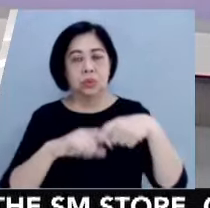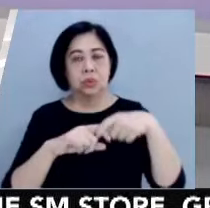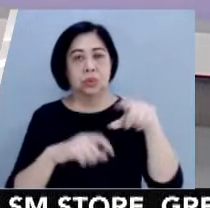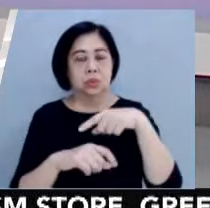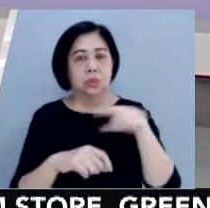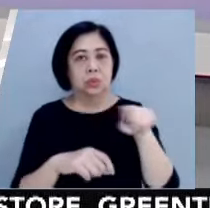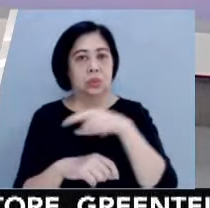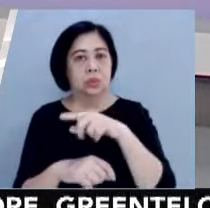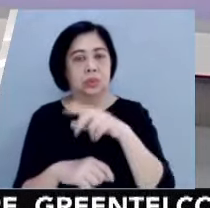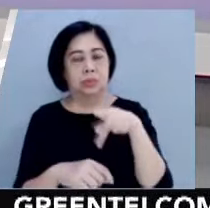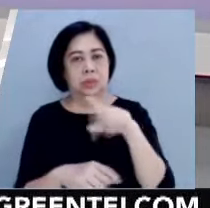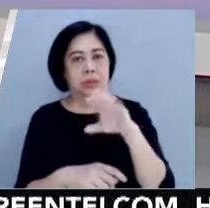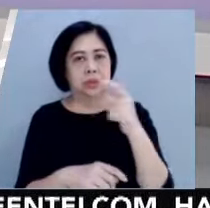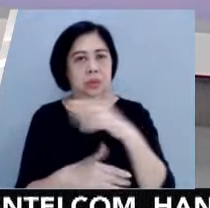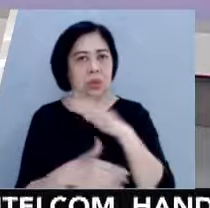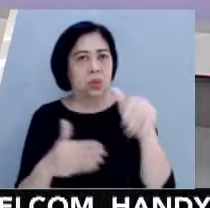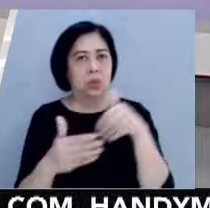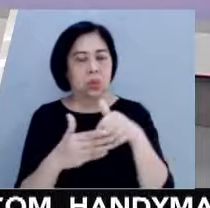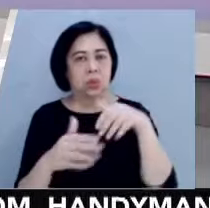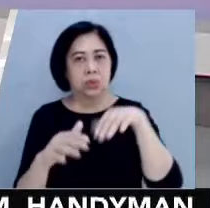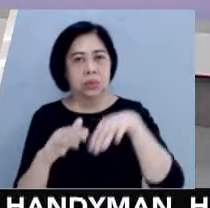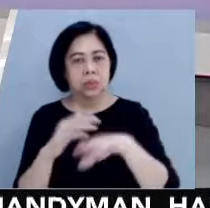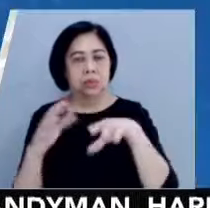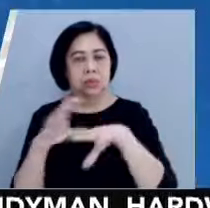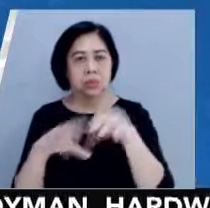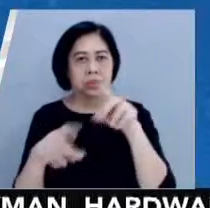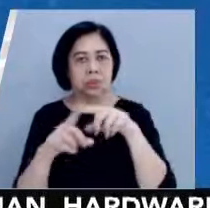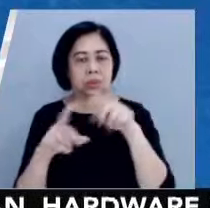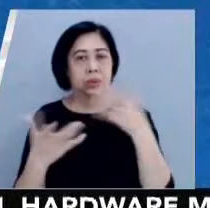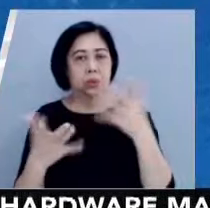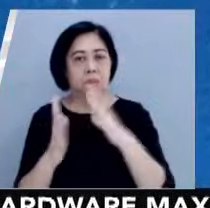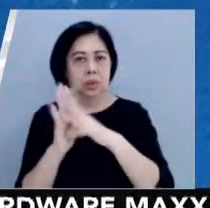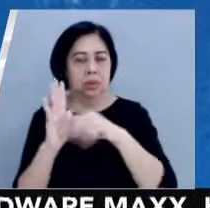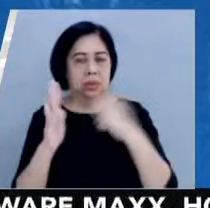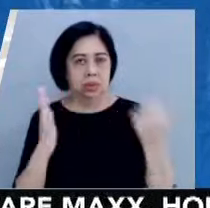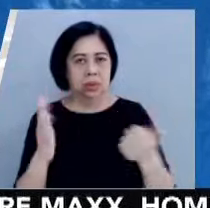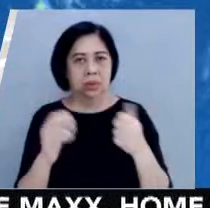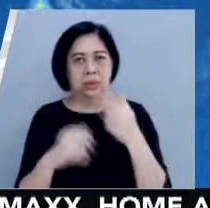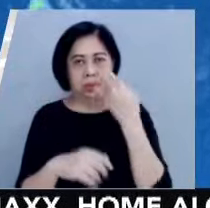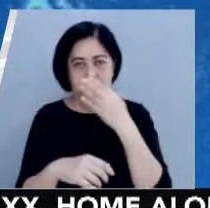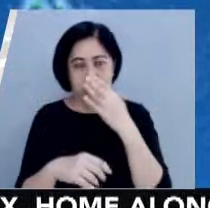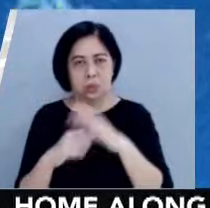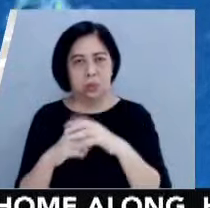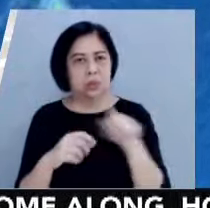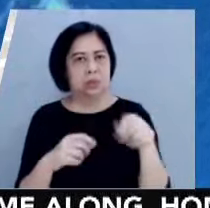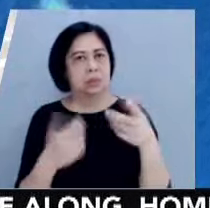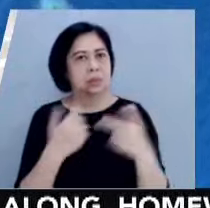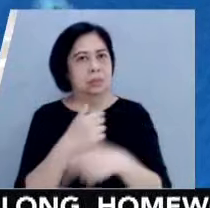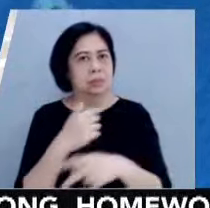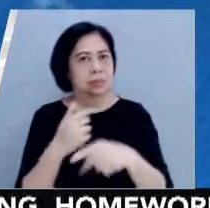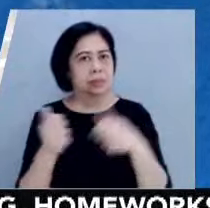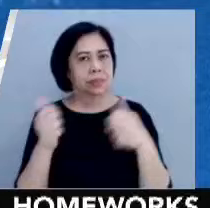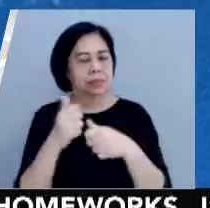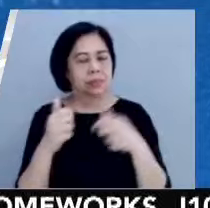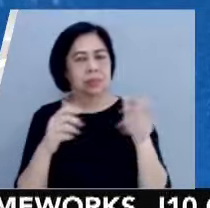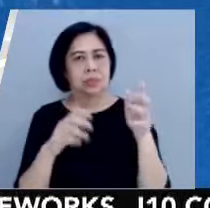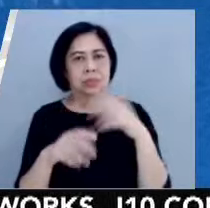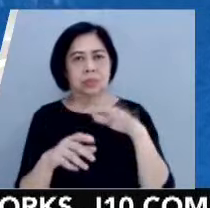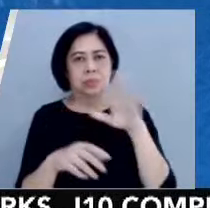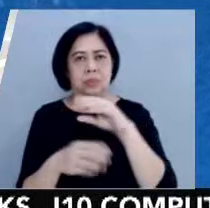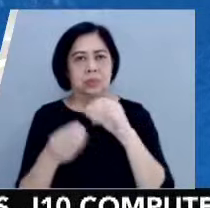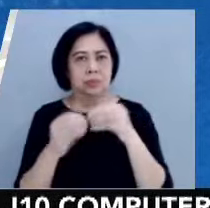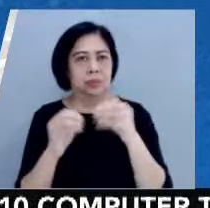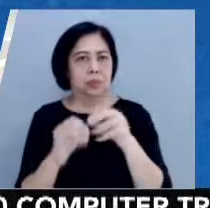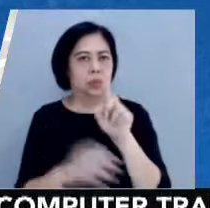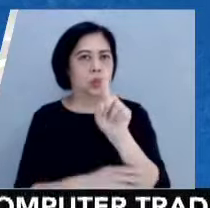ang lahat ng biyahe, papasok at palabas ng Catanduanes. Isa po ito sa mga lalawigang nasa ilalim ng Tropical Cyclone Wind Signal No.